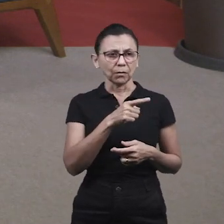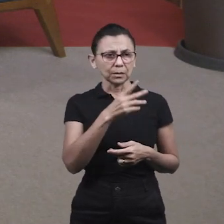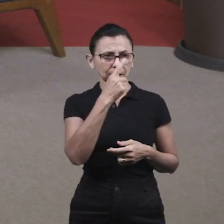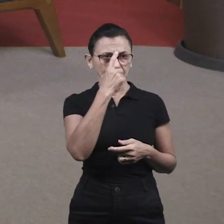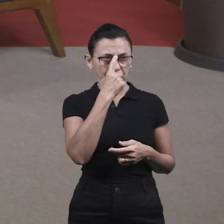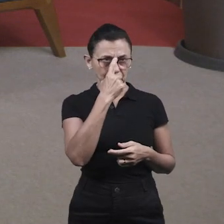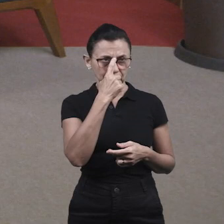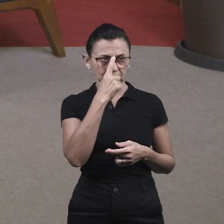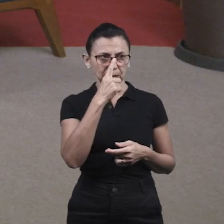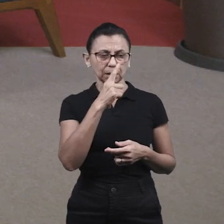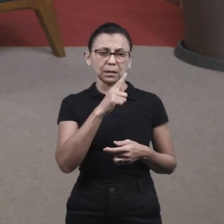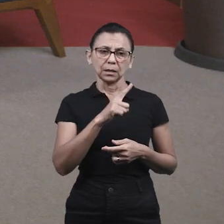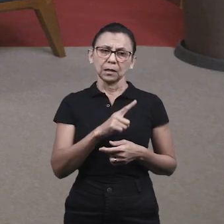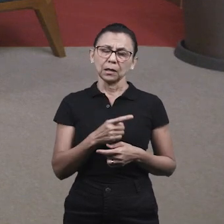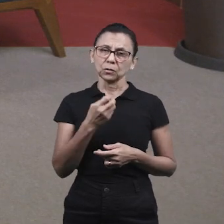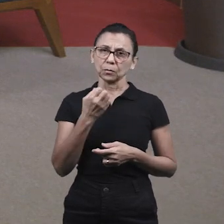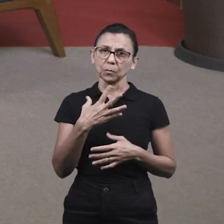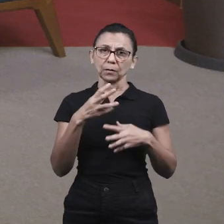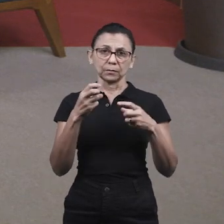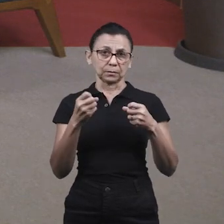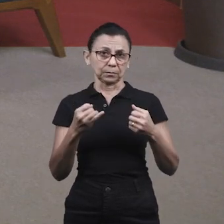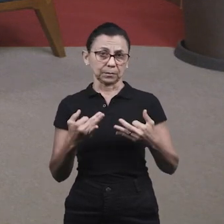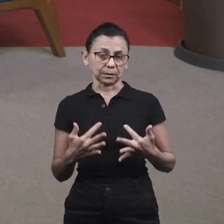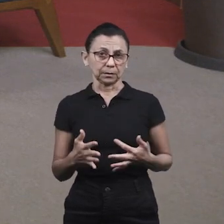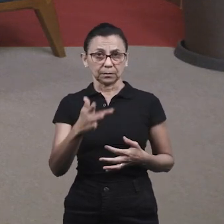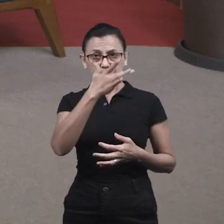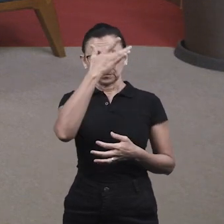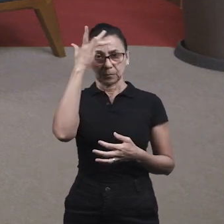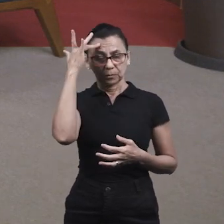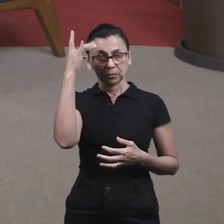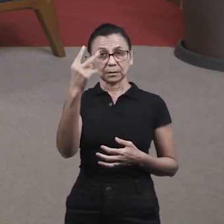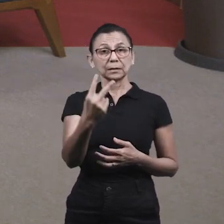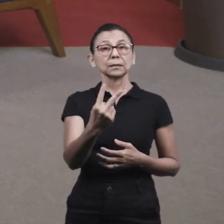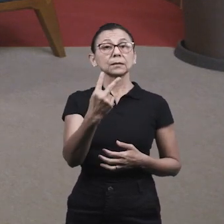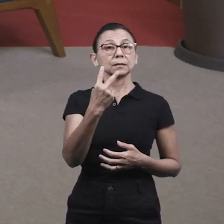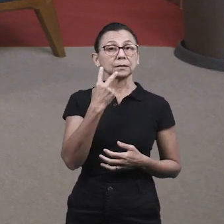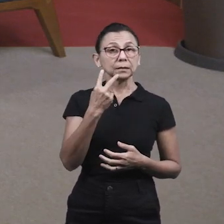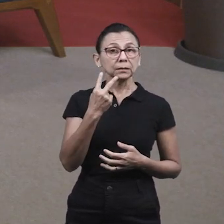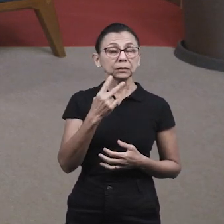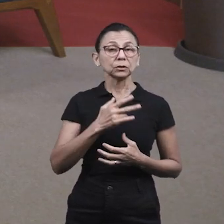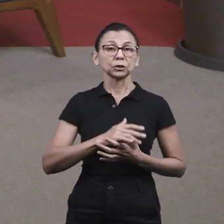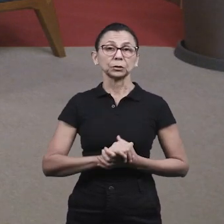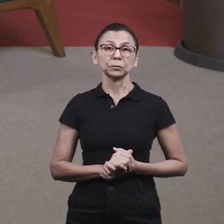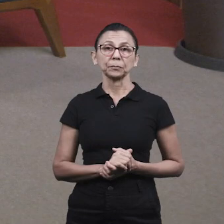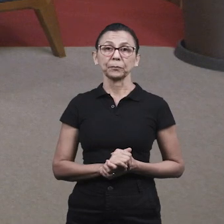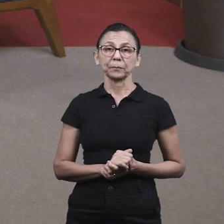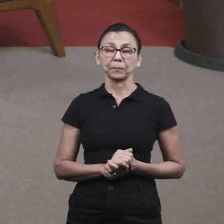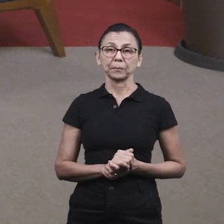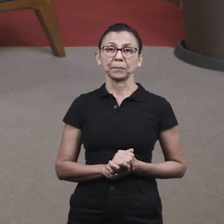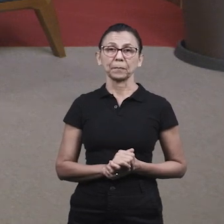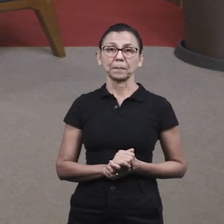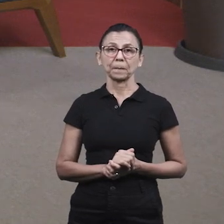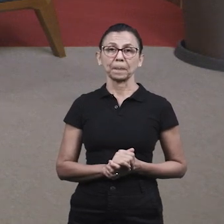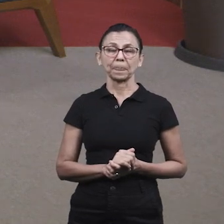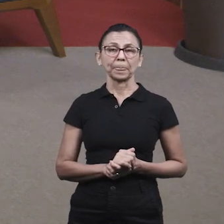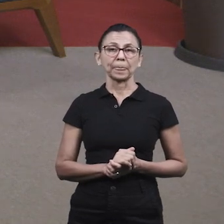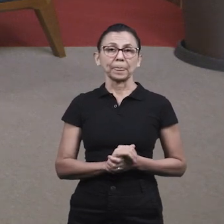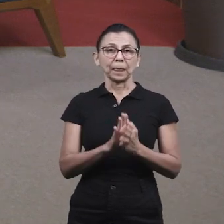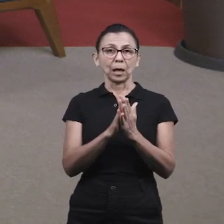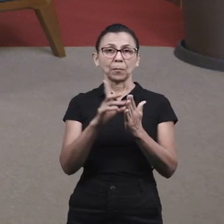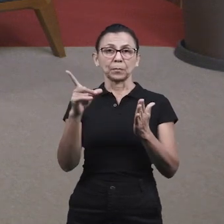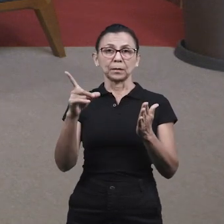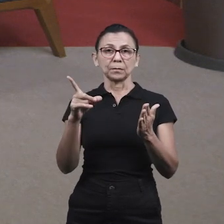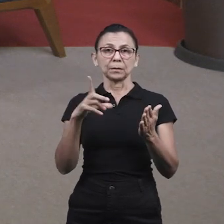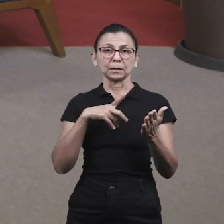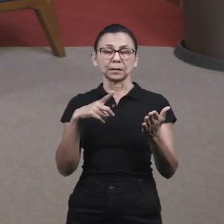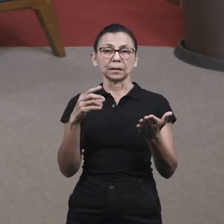l'homme. Maintenant, même si on sait déjà, mais je pense qu'il serait bien, Daniel, de rapidement,